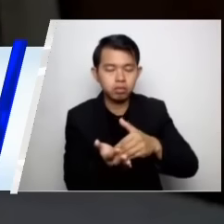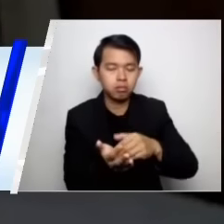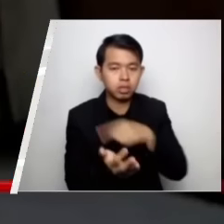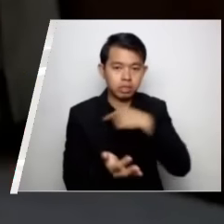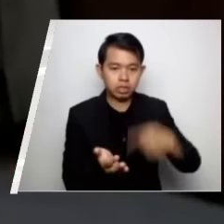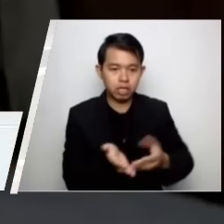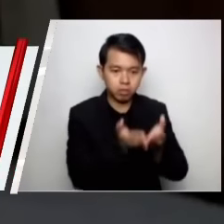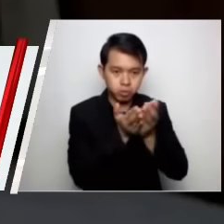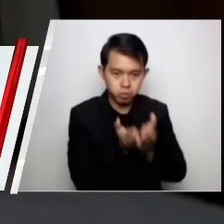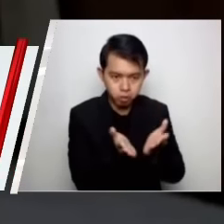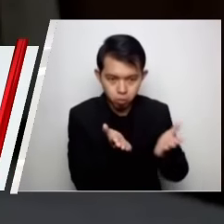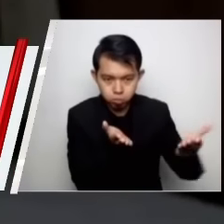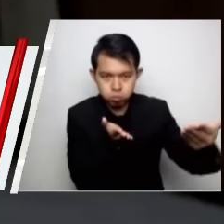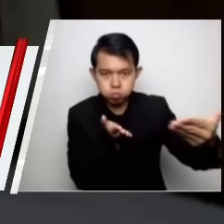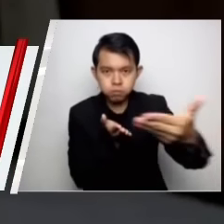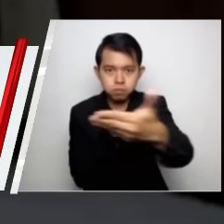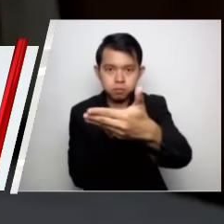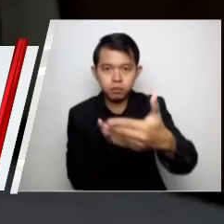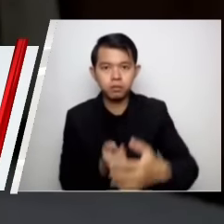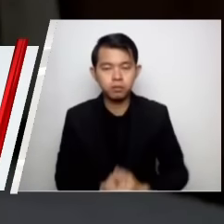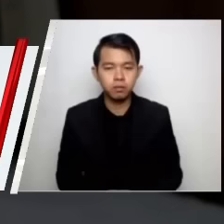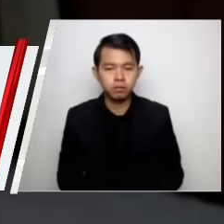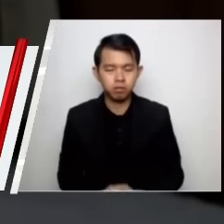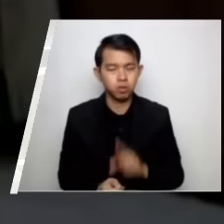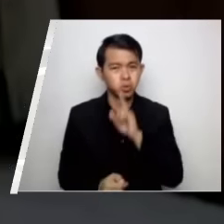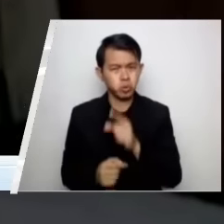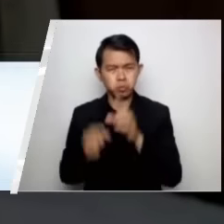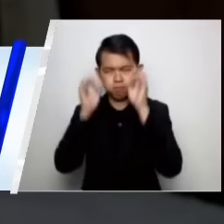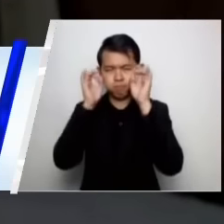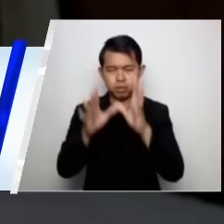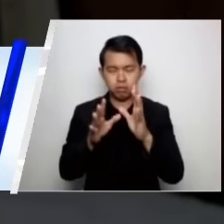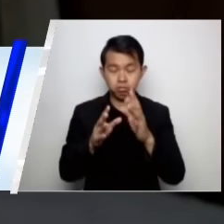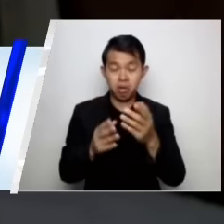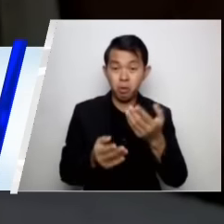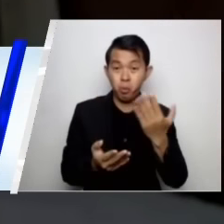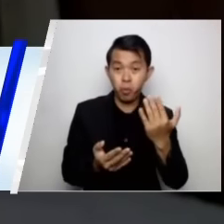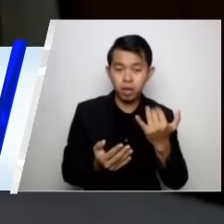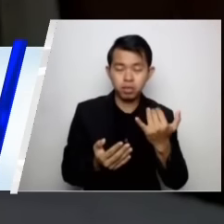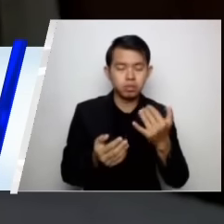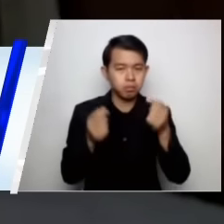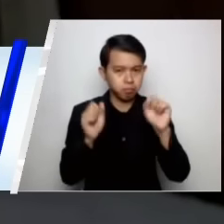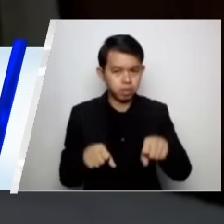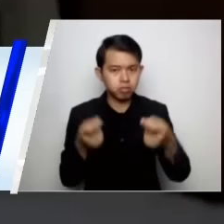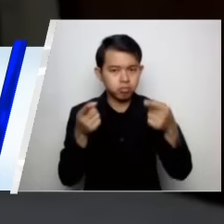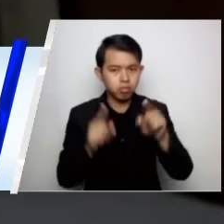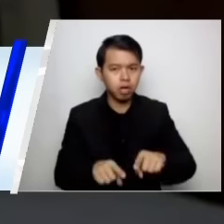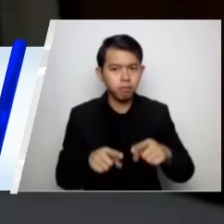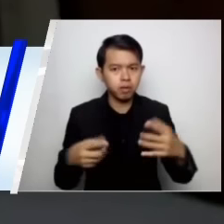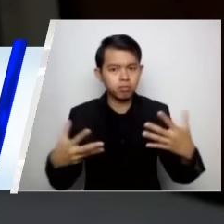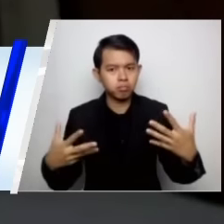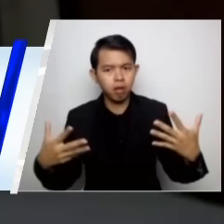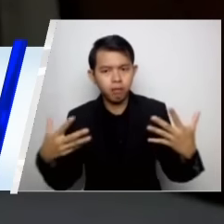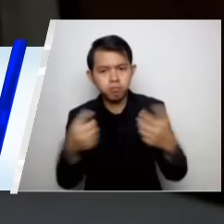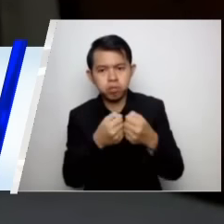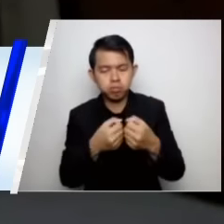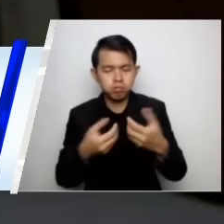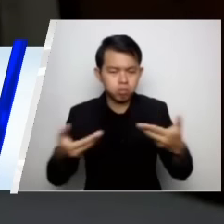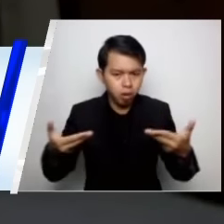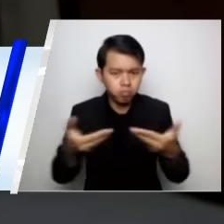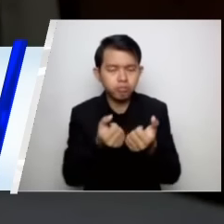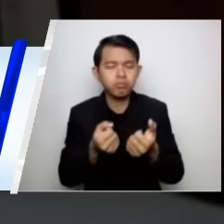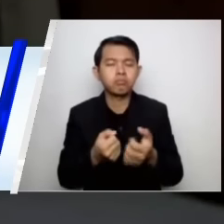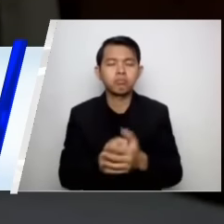dangerous. Maaaring magdulot ito ng banggaan at maging resulta ng isang sakuna. We were able to prevent